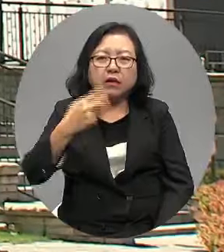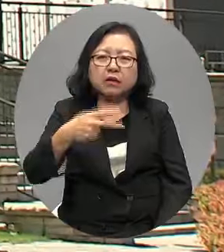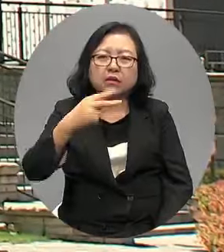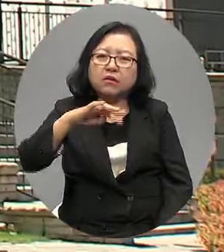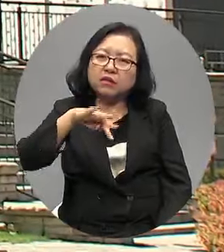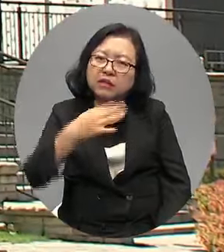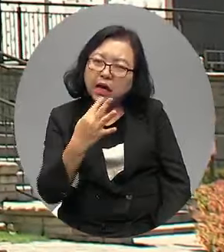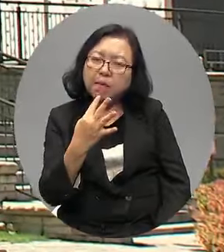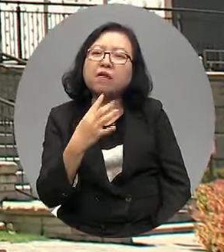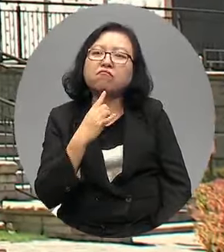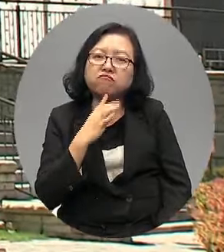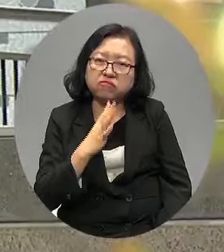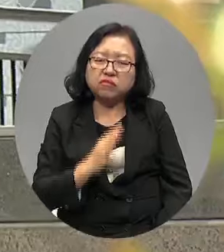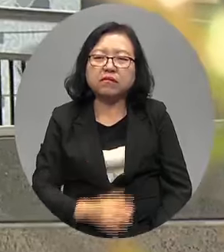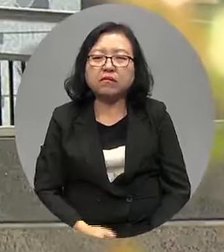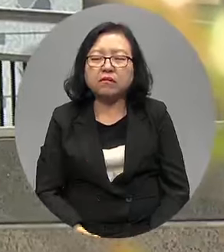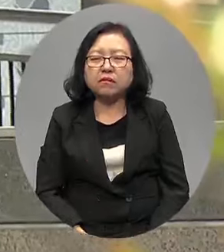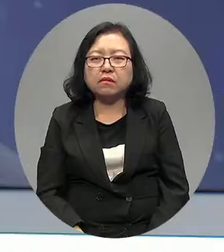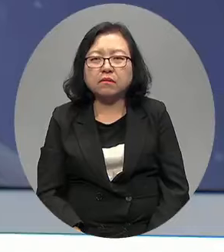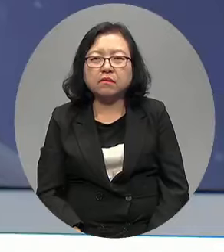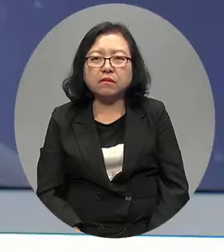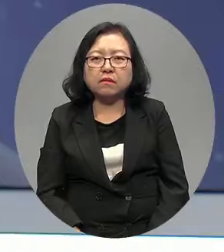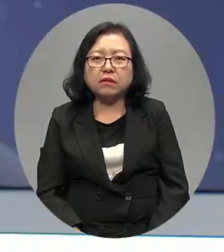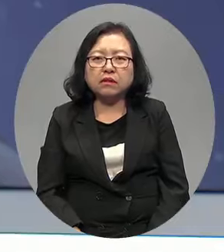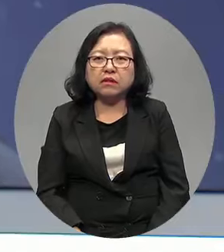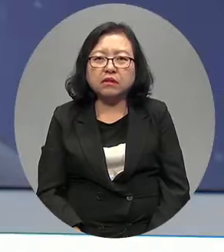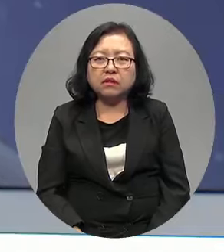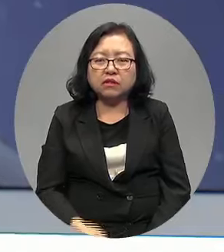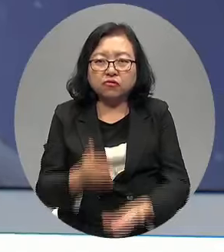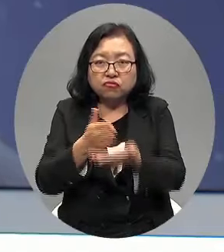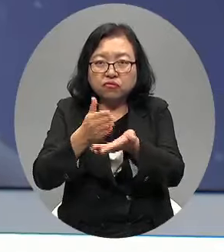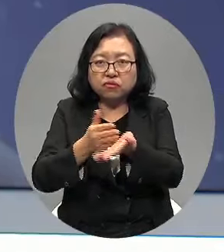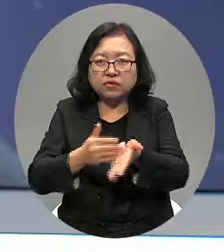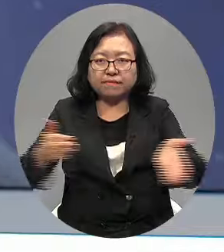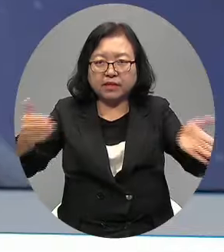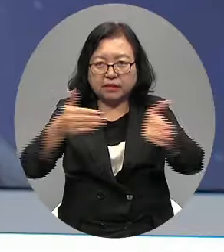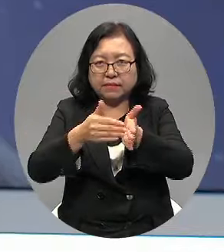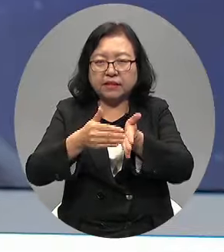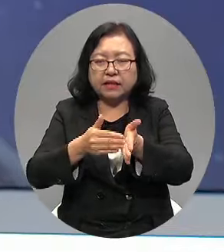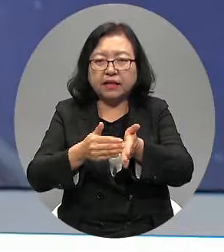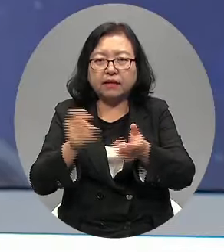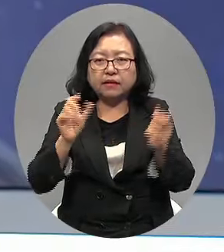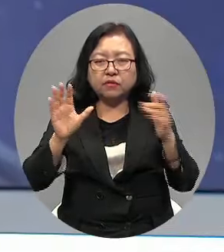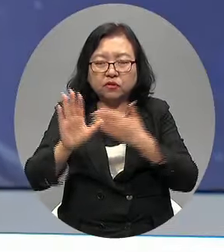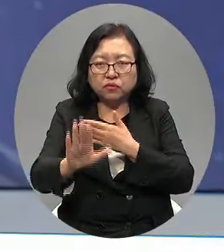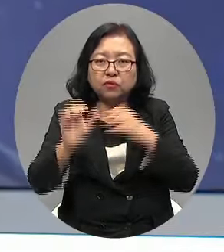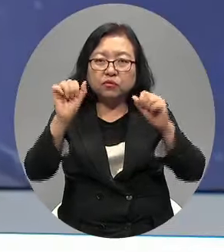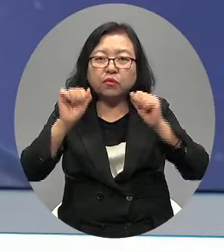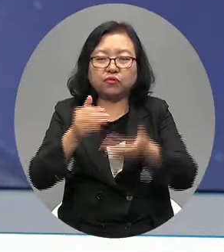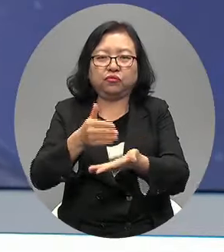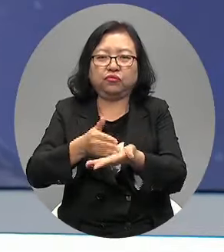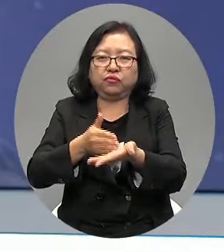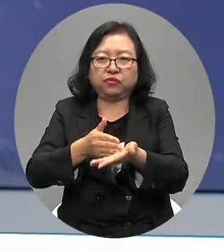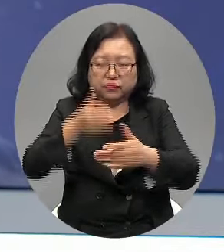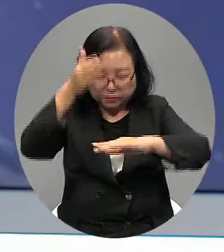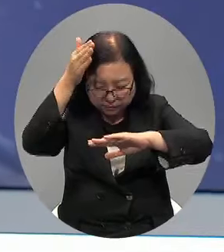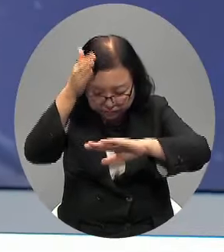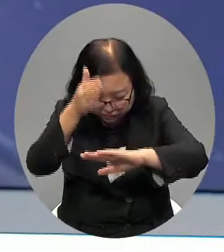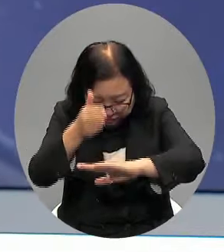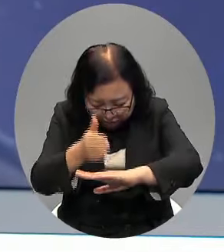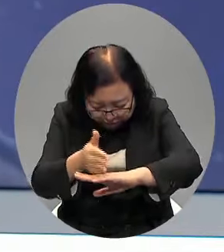수준에 불과합니다. 충북 소식 마칩니다. 잠시 후 스포츠 뉴스가 이어집니다. 고맙습니다.